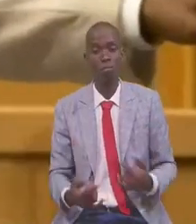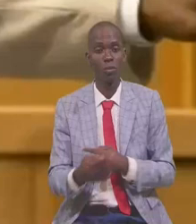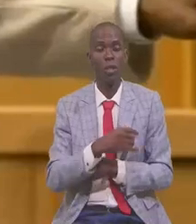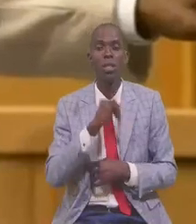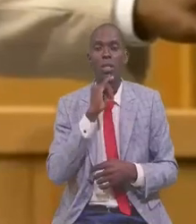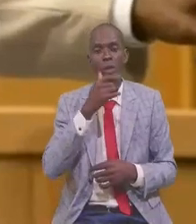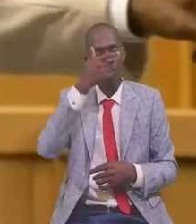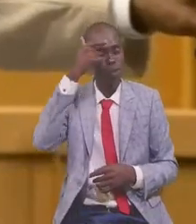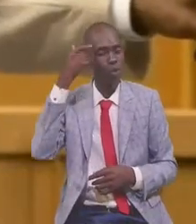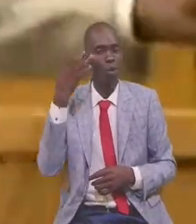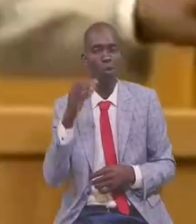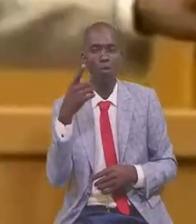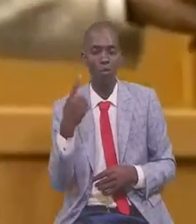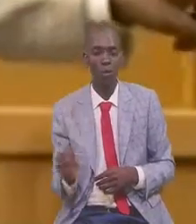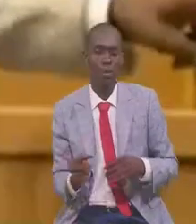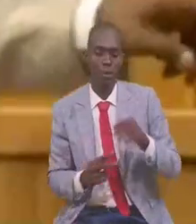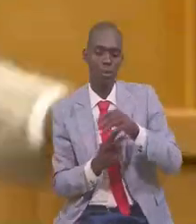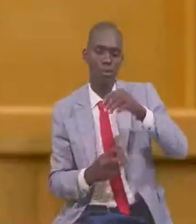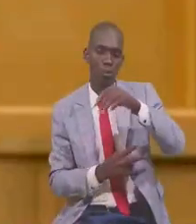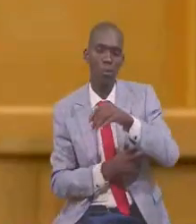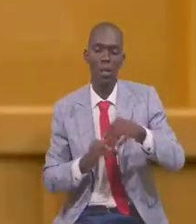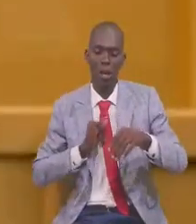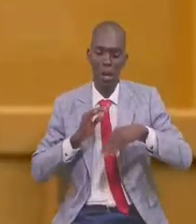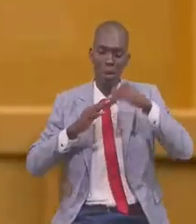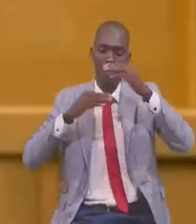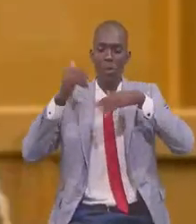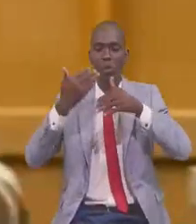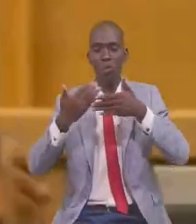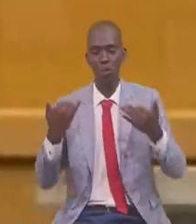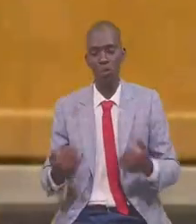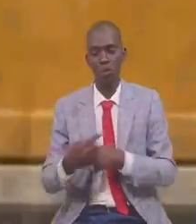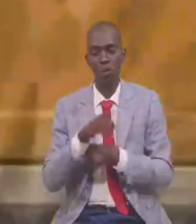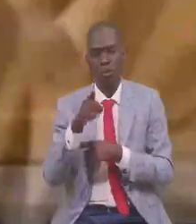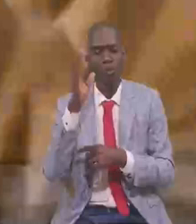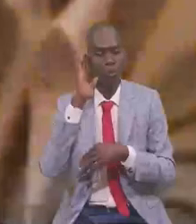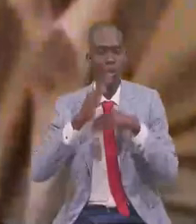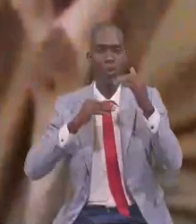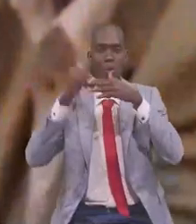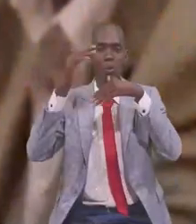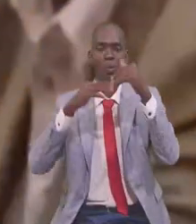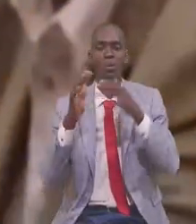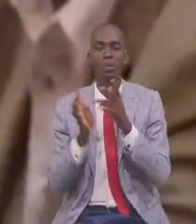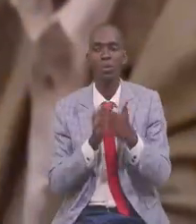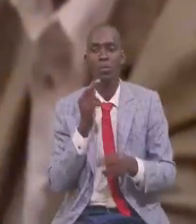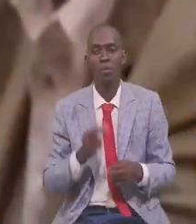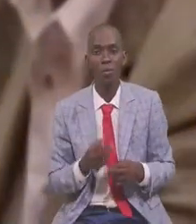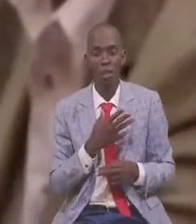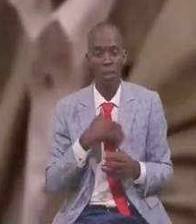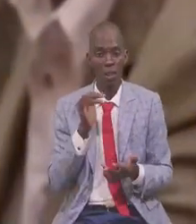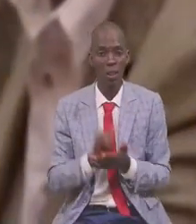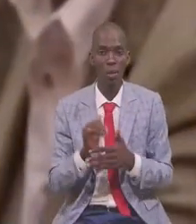j'ai construits avant aujourd'hui. Et tu vas bâtir. Et les ponts vont te